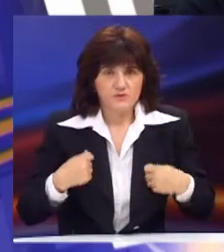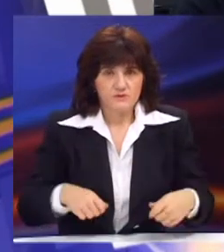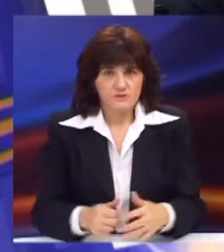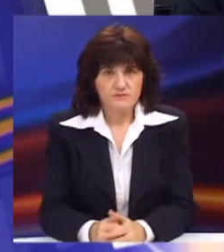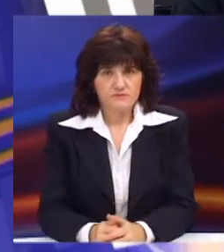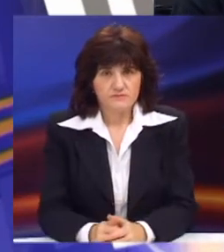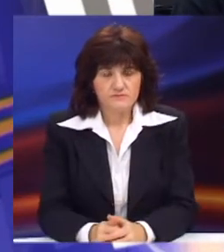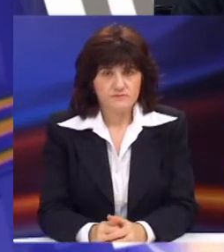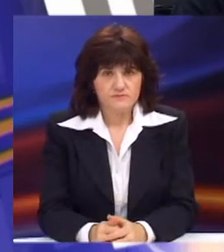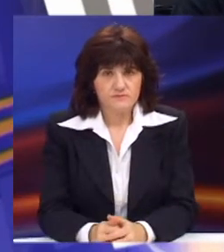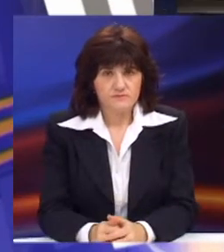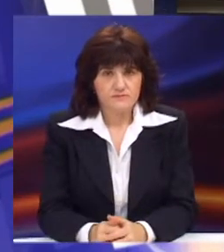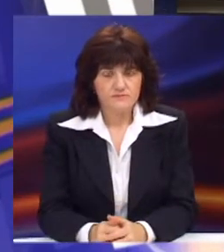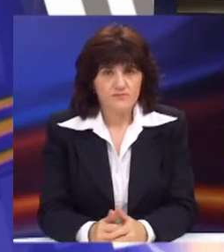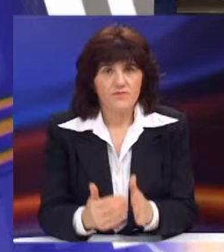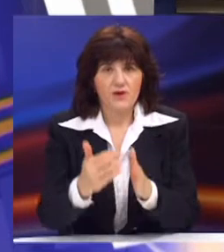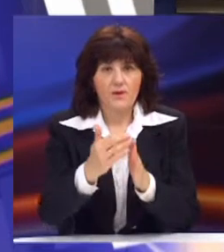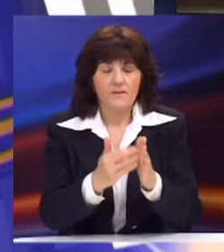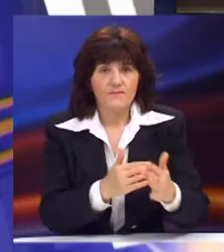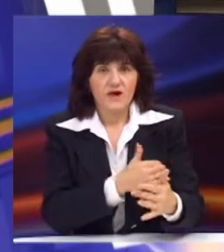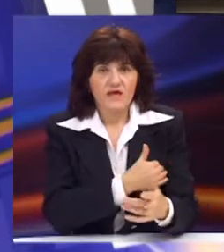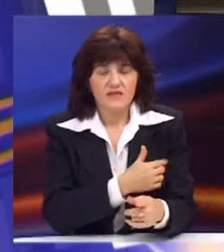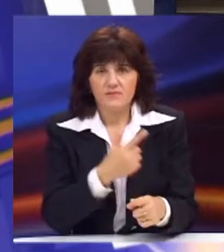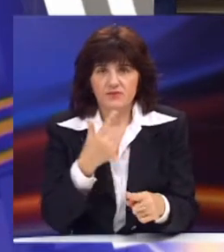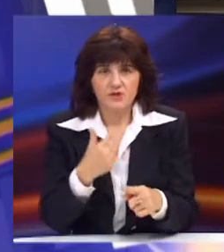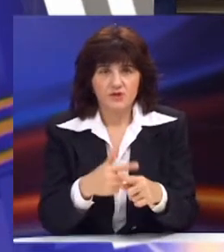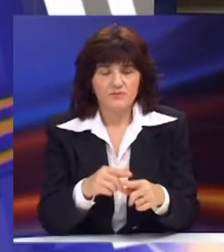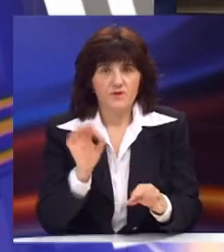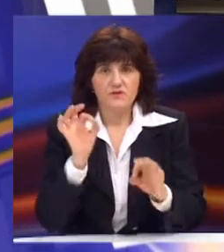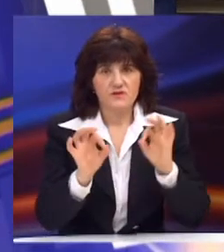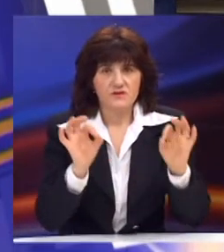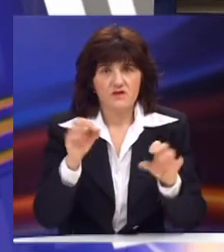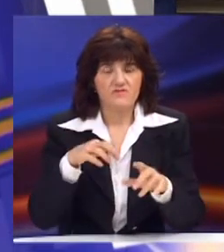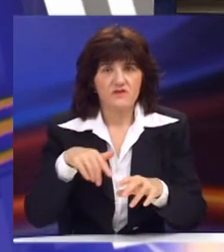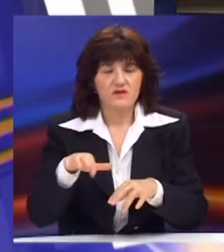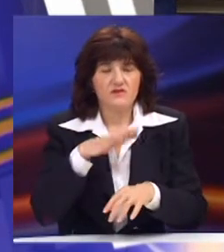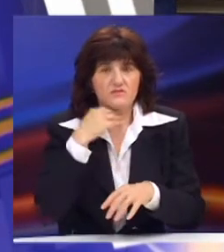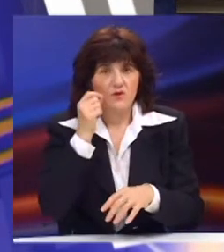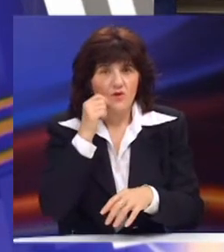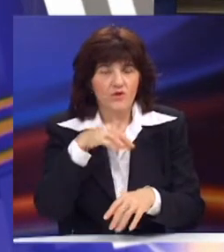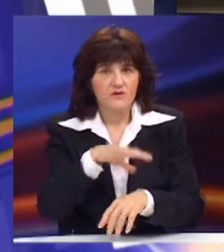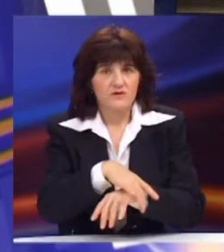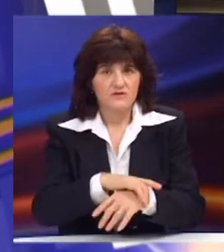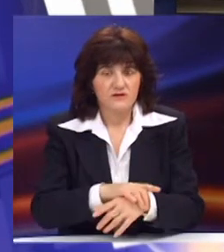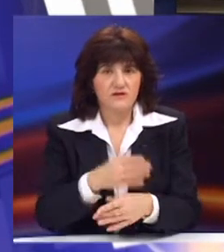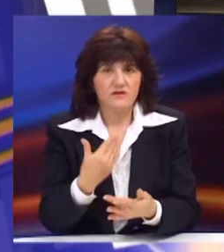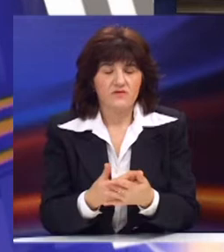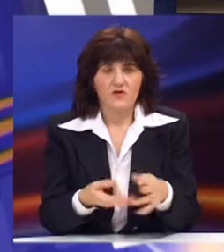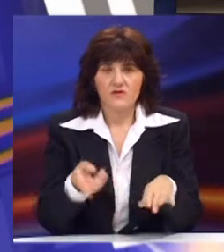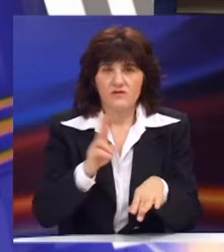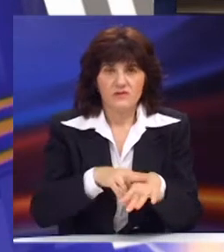komore Subotica. Nagli pad temperature uticao je na javljanje zdravstvenih tegoba kod većine naših